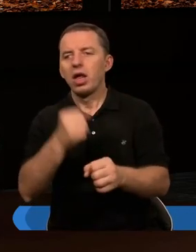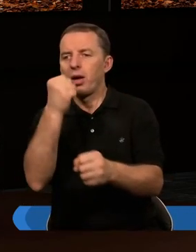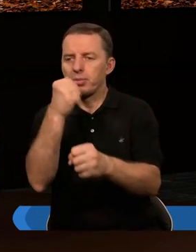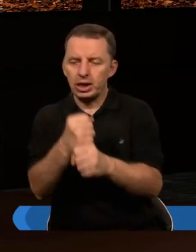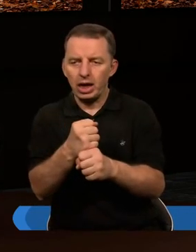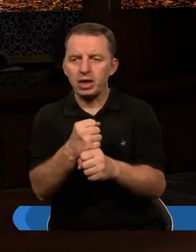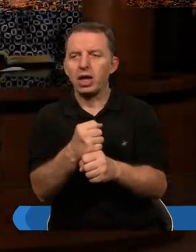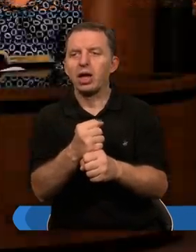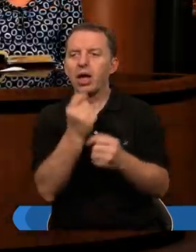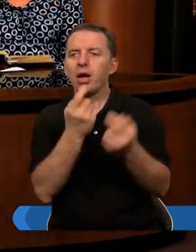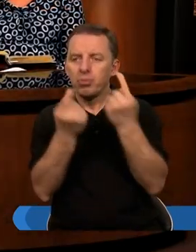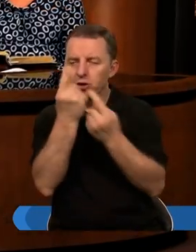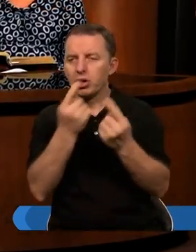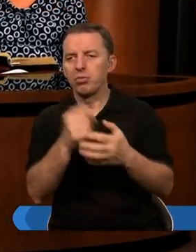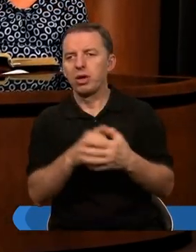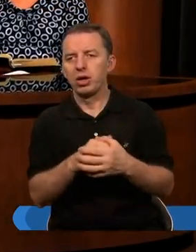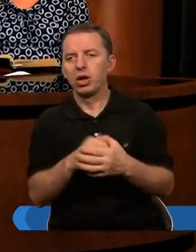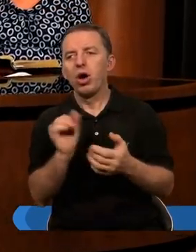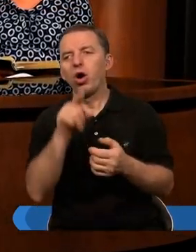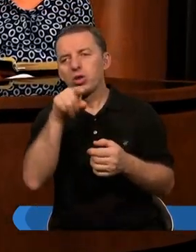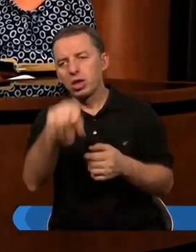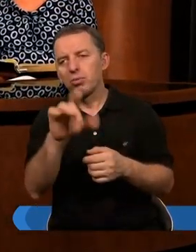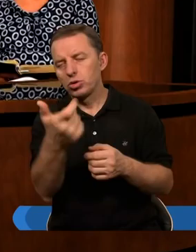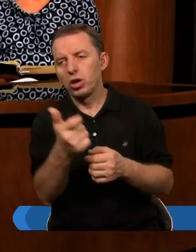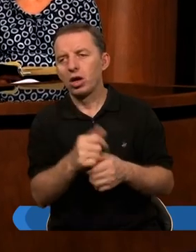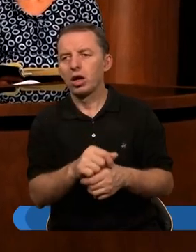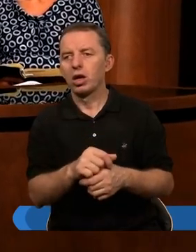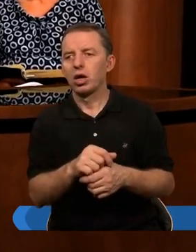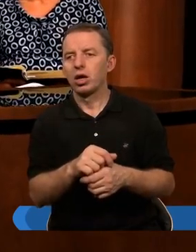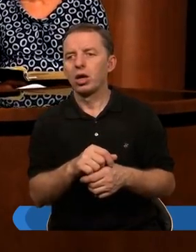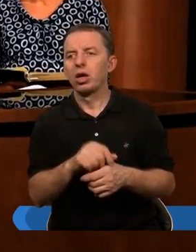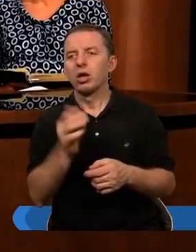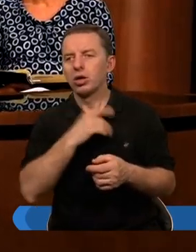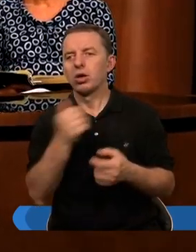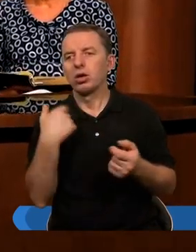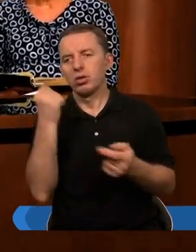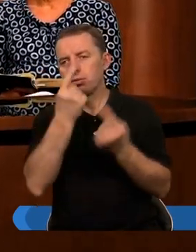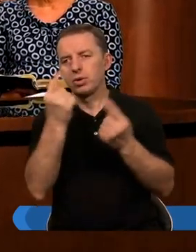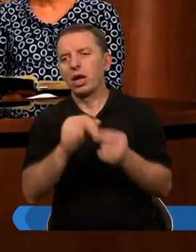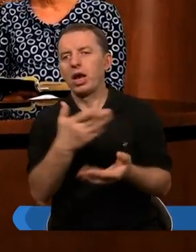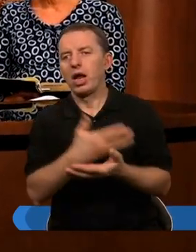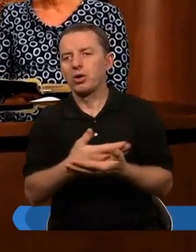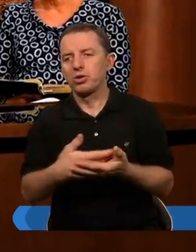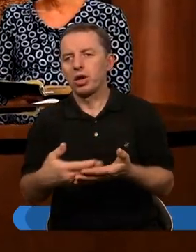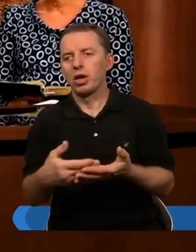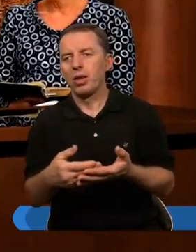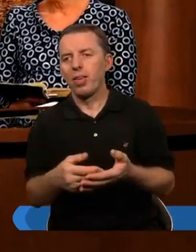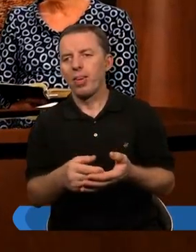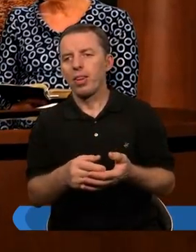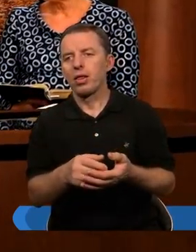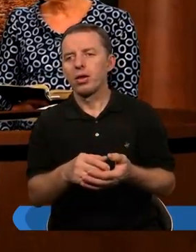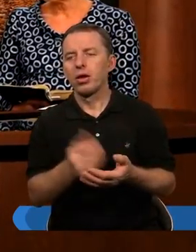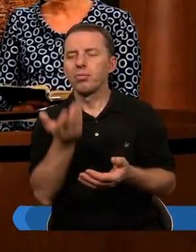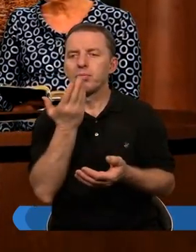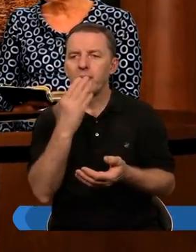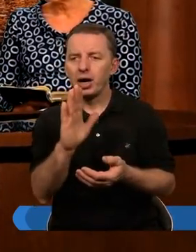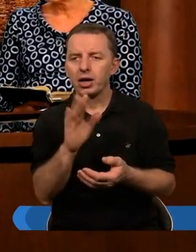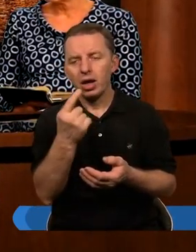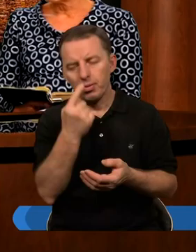przestajemy, myślimy o tym, co górze, a nie o tym, co na ziemi. No mi jeszcze się bardzo